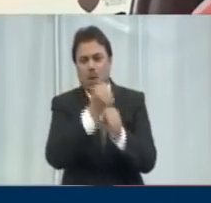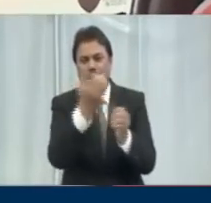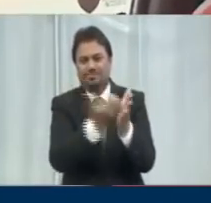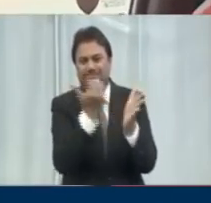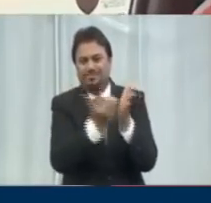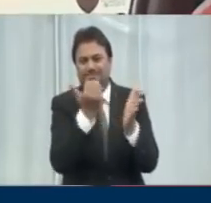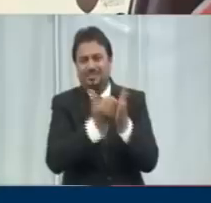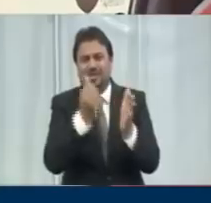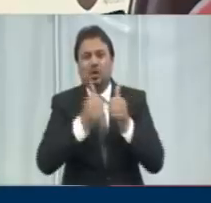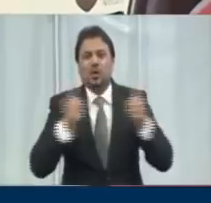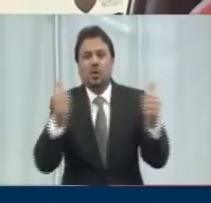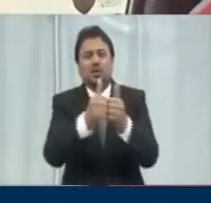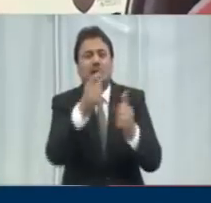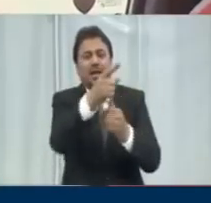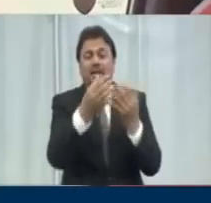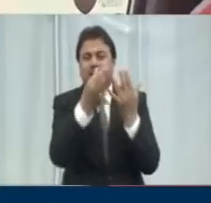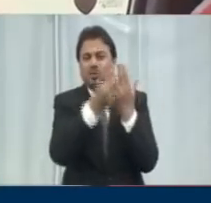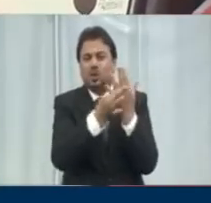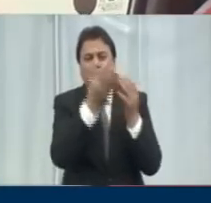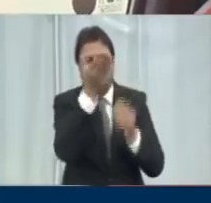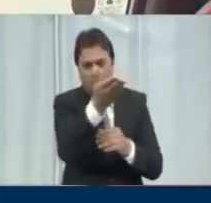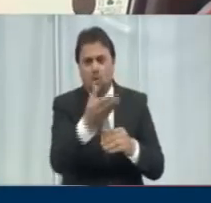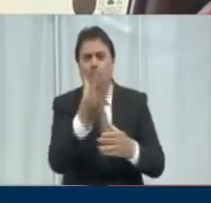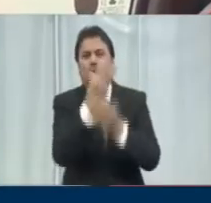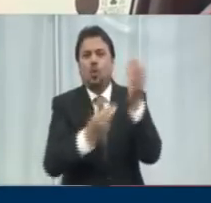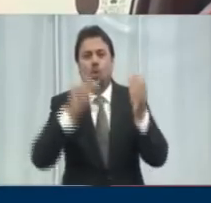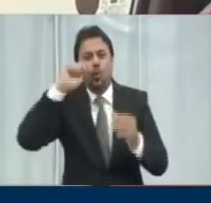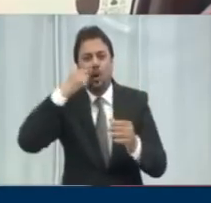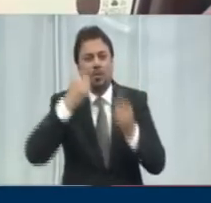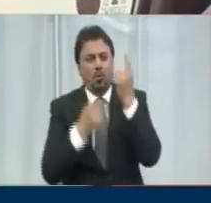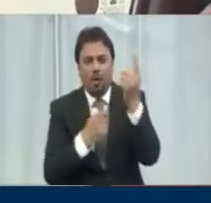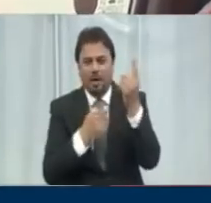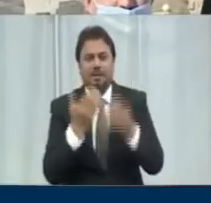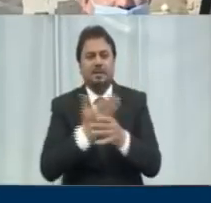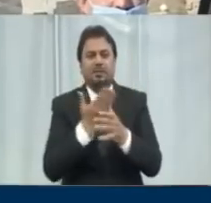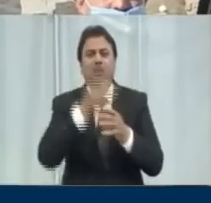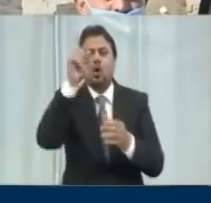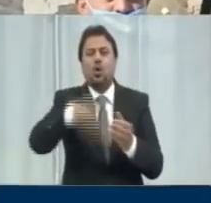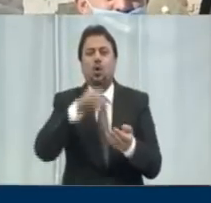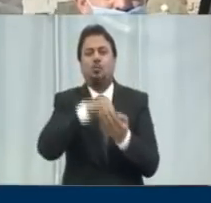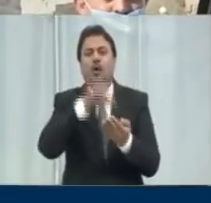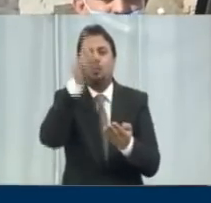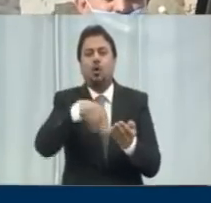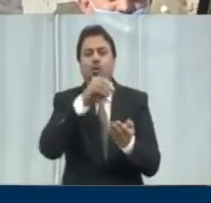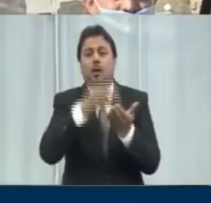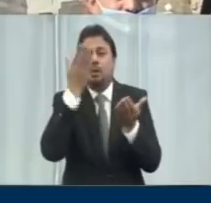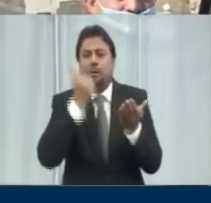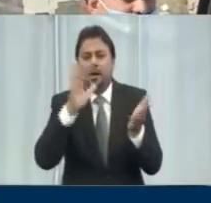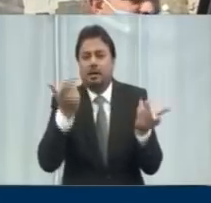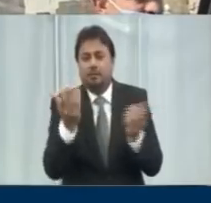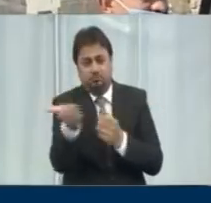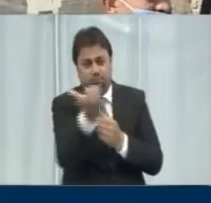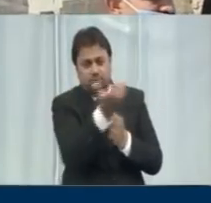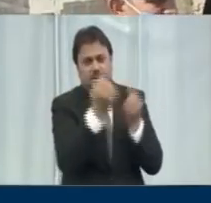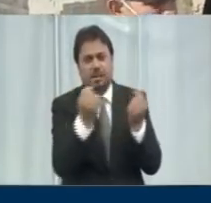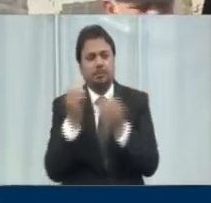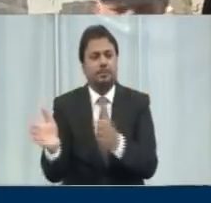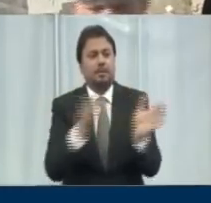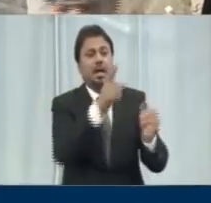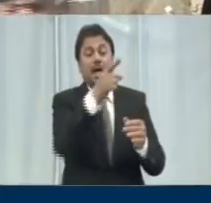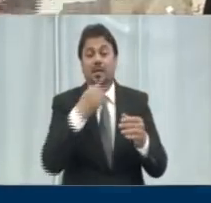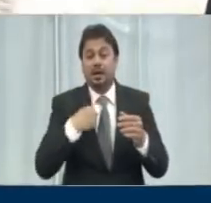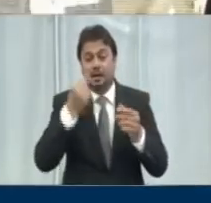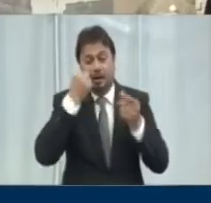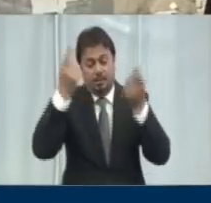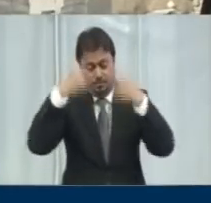الله على التاكسي، أنا رجال متزوج وعندي وليد، يعني مثل ما تقول أجر يومي يعني. إذا ما نلتزم بالحظر ماكو فايدة، ما سوى فايدة، هو